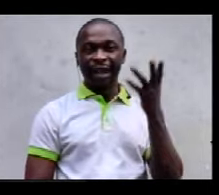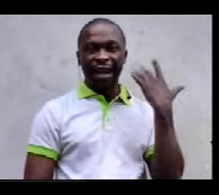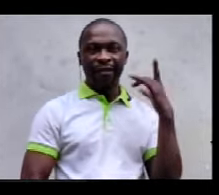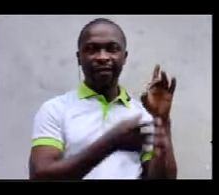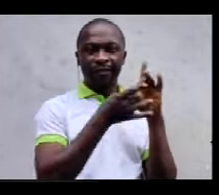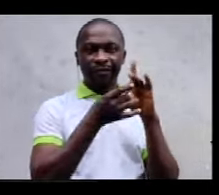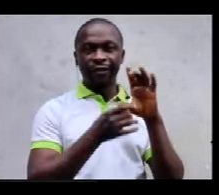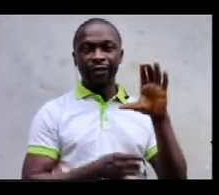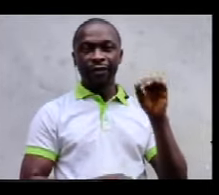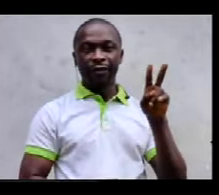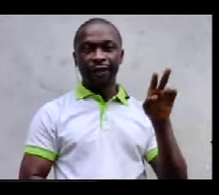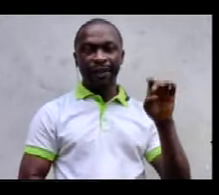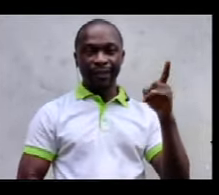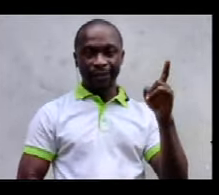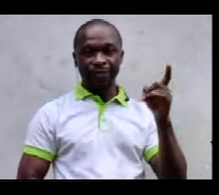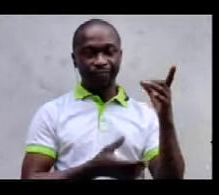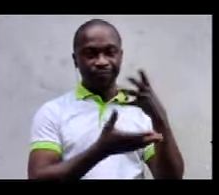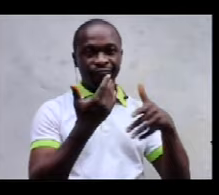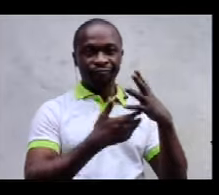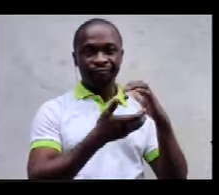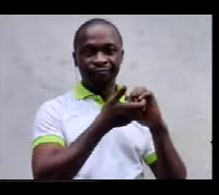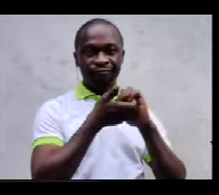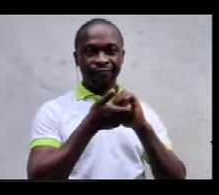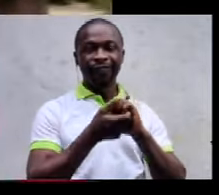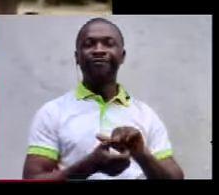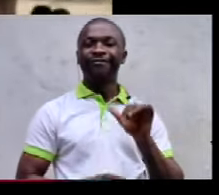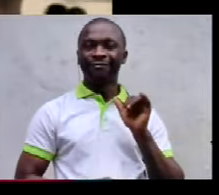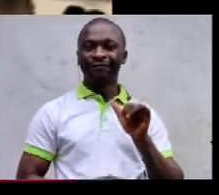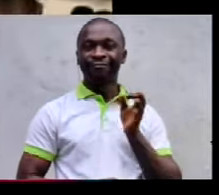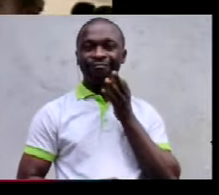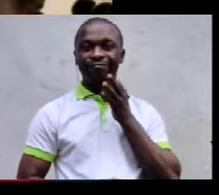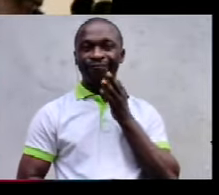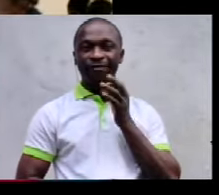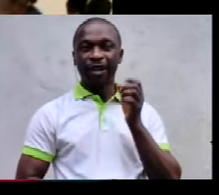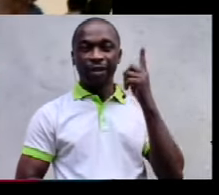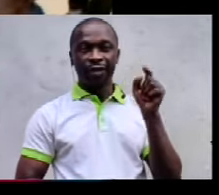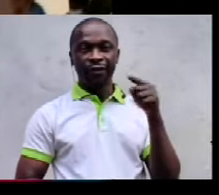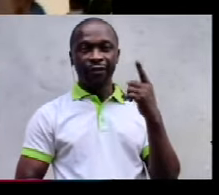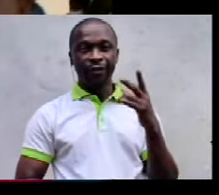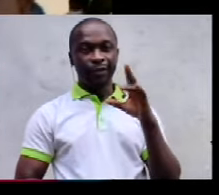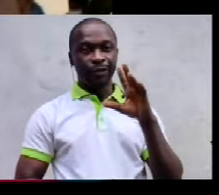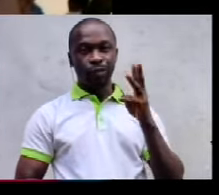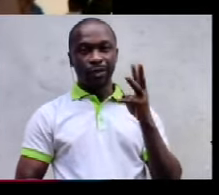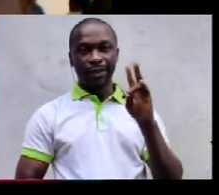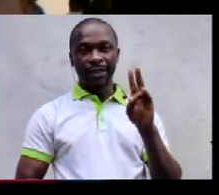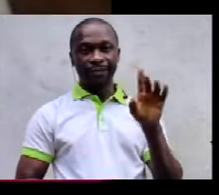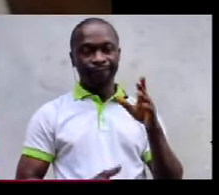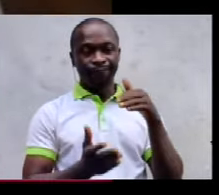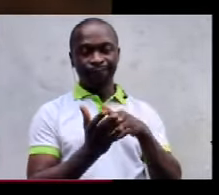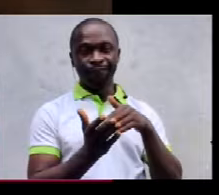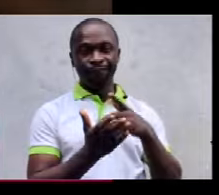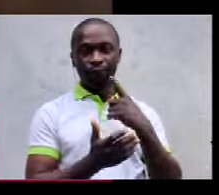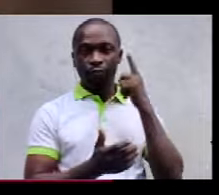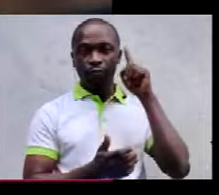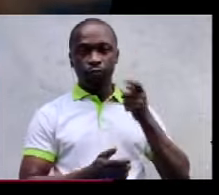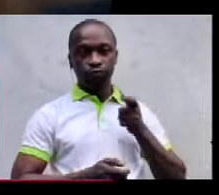travers l'initiative COVAX. Au total, précise la publication, le Cameroun devrait recevoir près de 1,76 million de